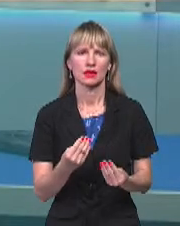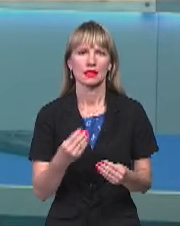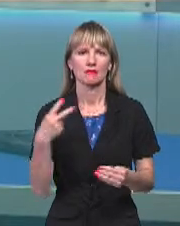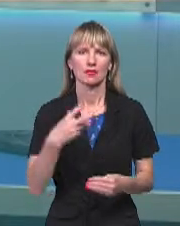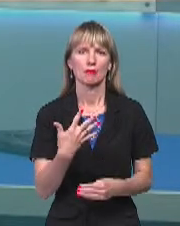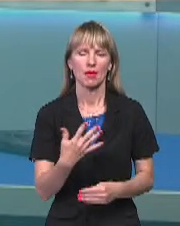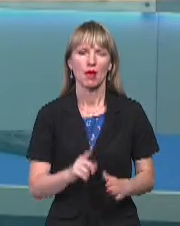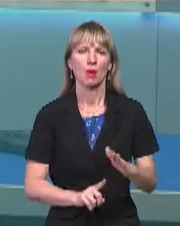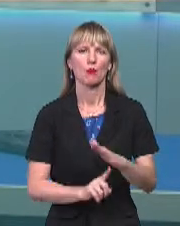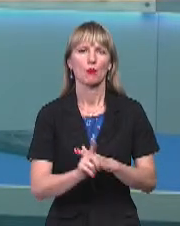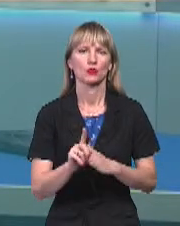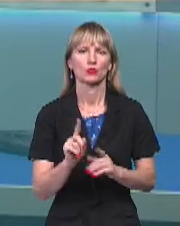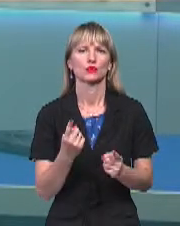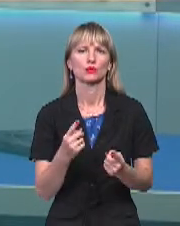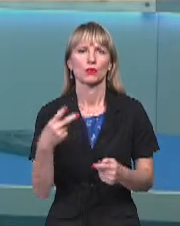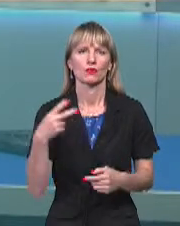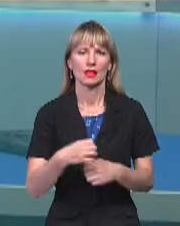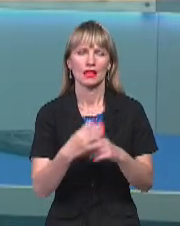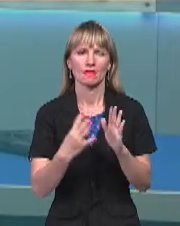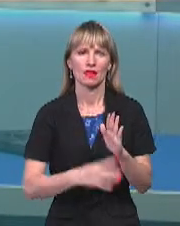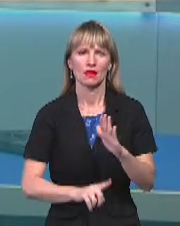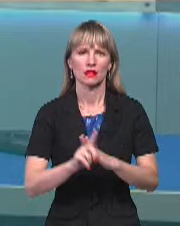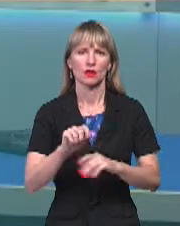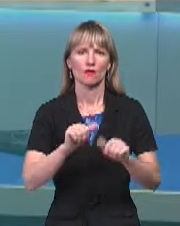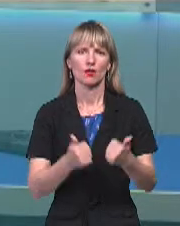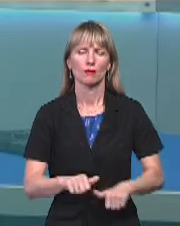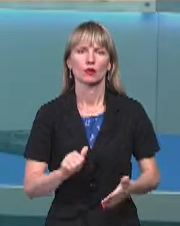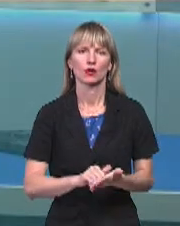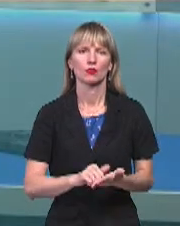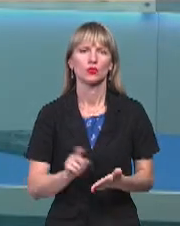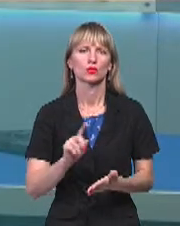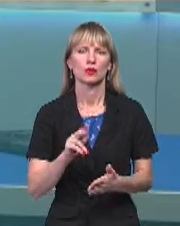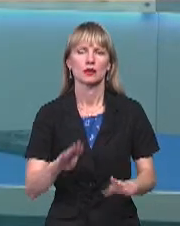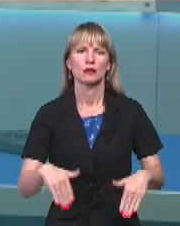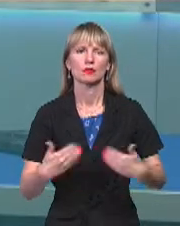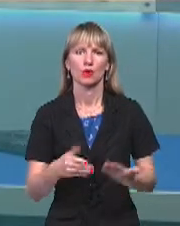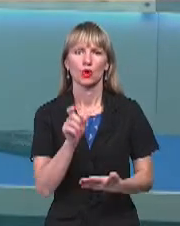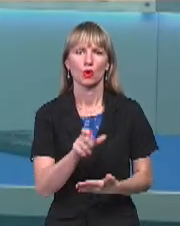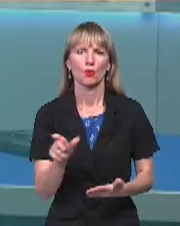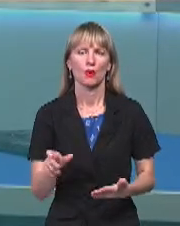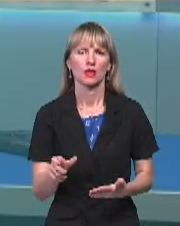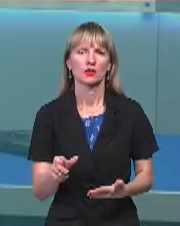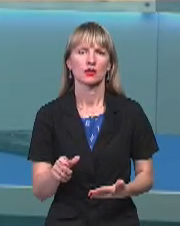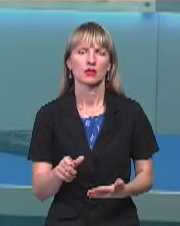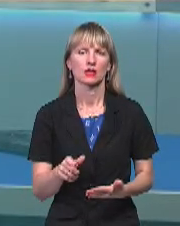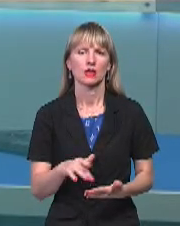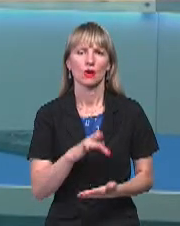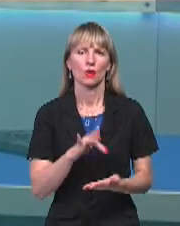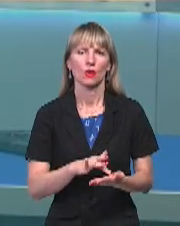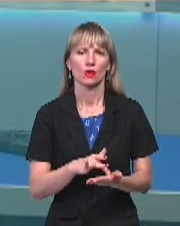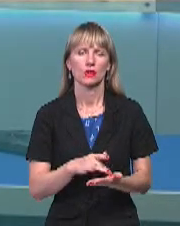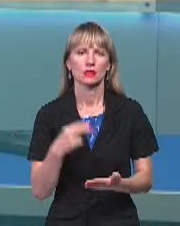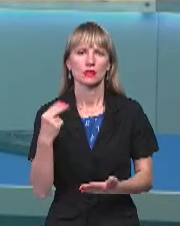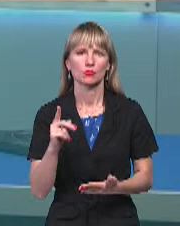почали оформлюватися лише в 2019 році. Щоб запропонувати громаді міста Запоріжжя викупити ці